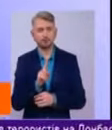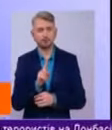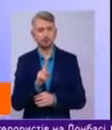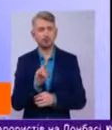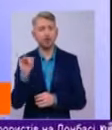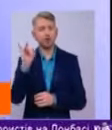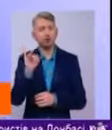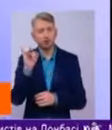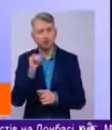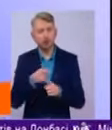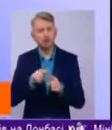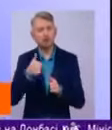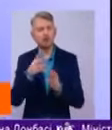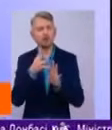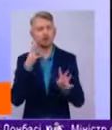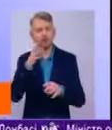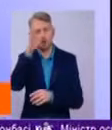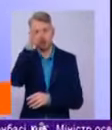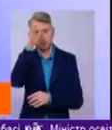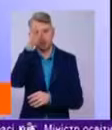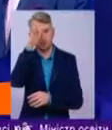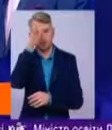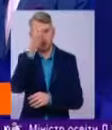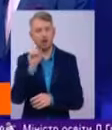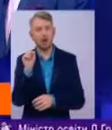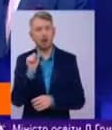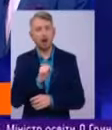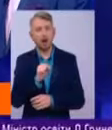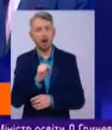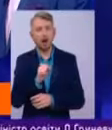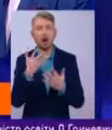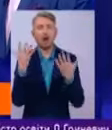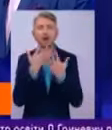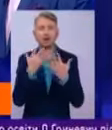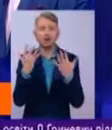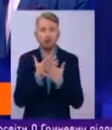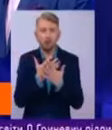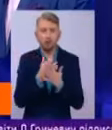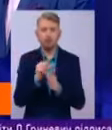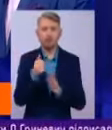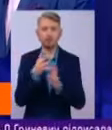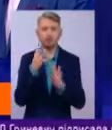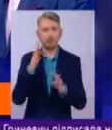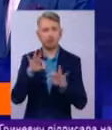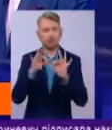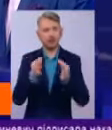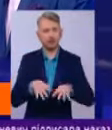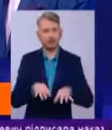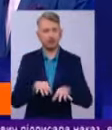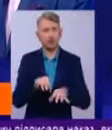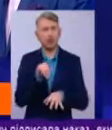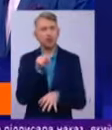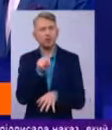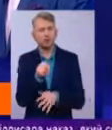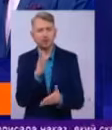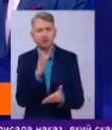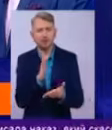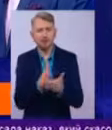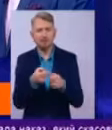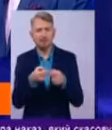історія – це, в першу чергу, наука, так? А кіно – це, в першу чергу, мистецтво. В них є принципово